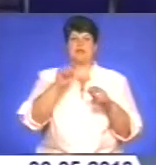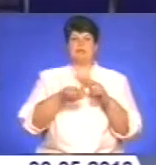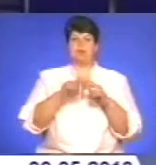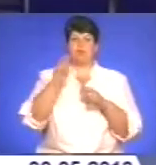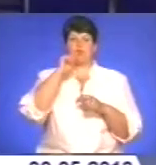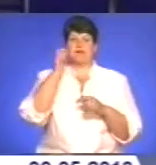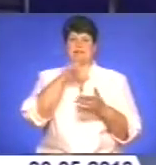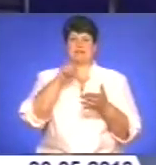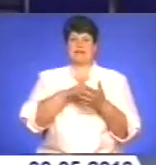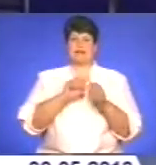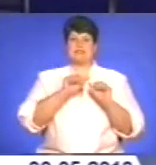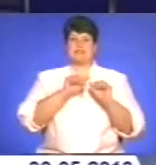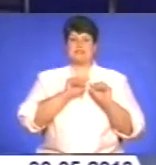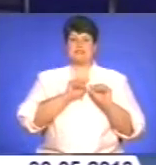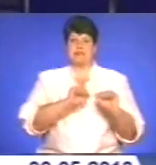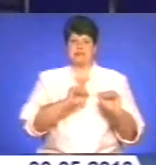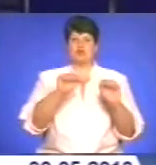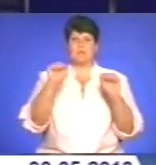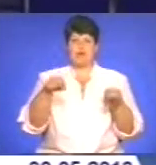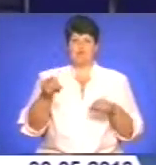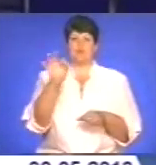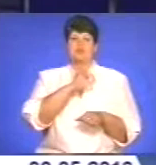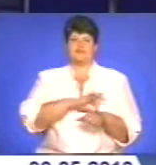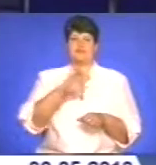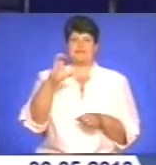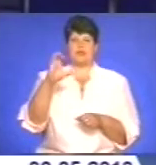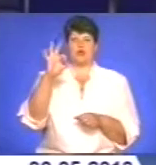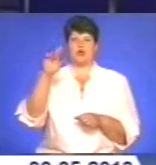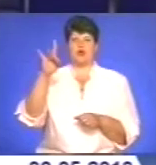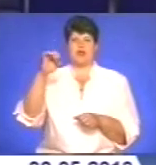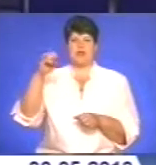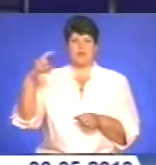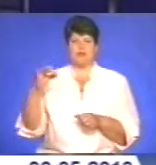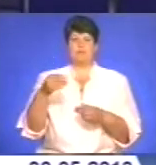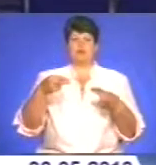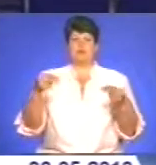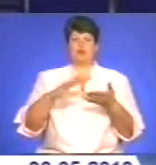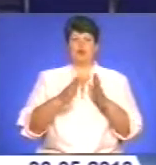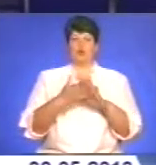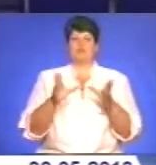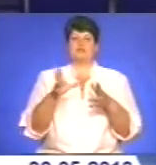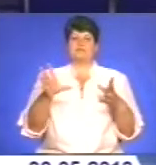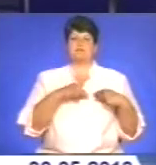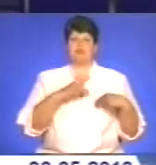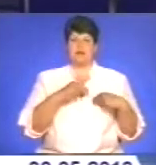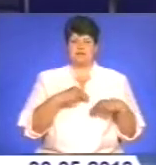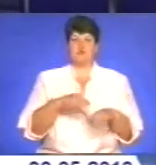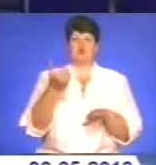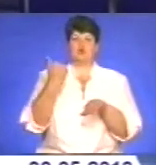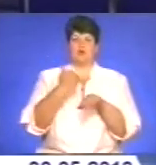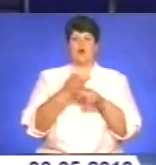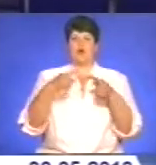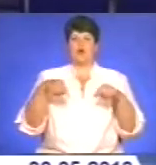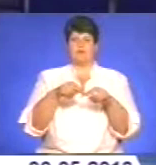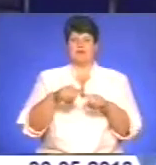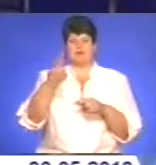з питань захисту прав споживачів Сергій Орєхов підписали угоду про співпрацю між очолюваними органами державної влади. Під